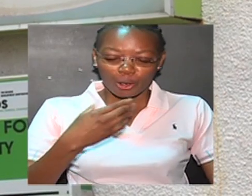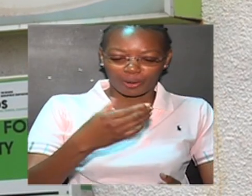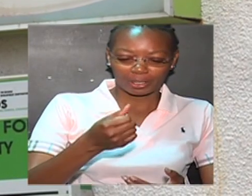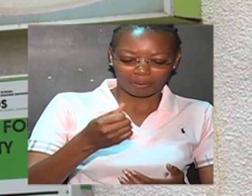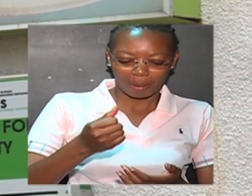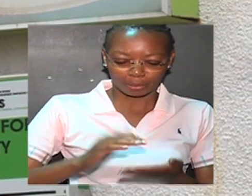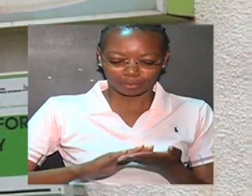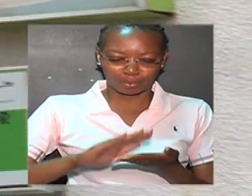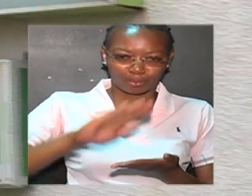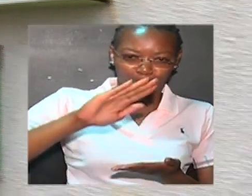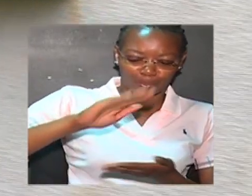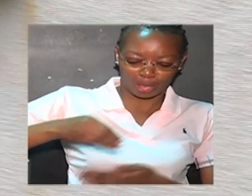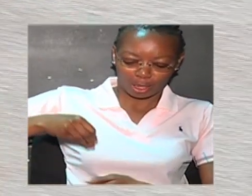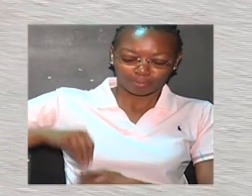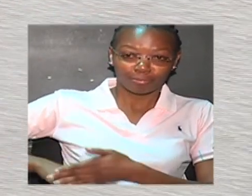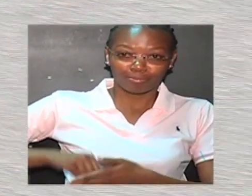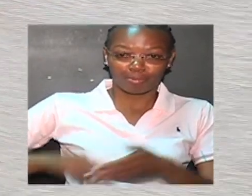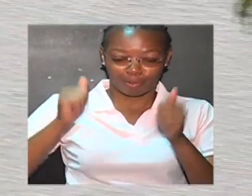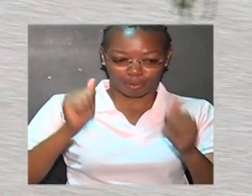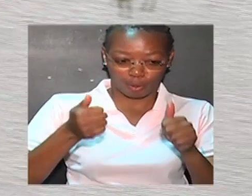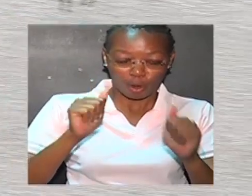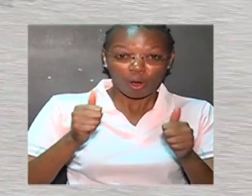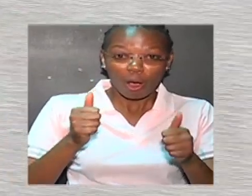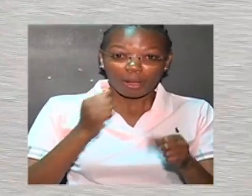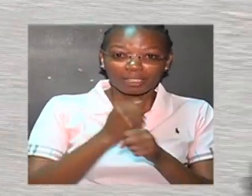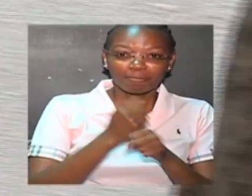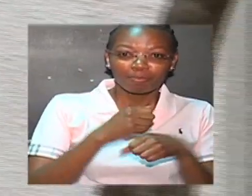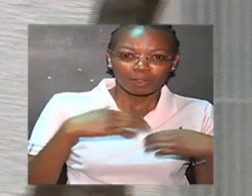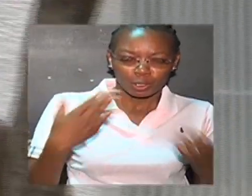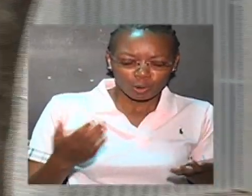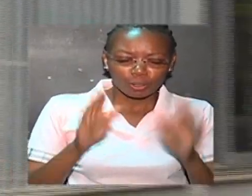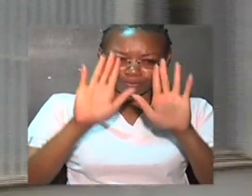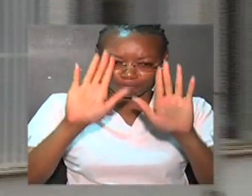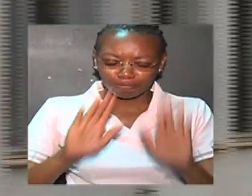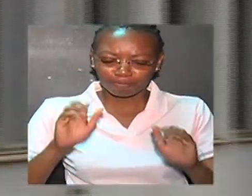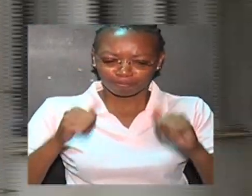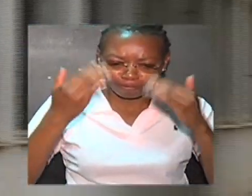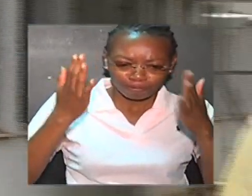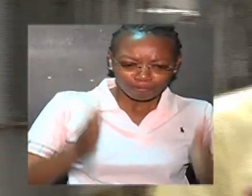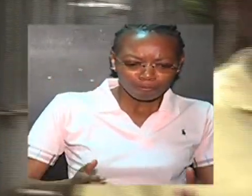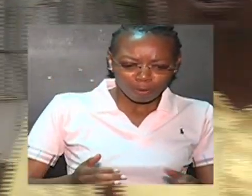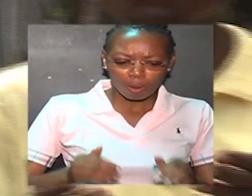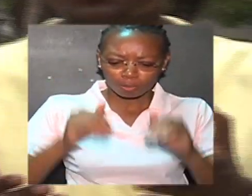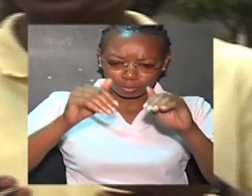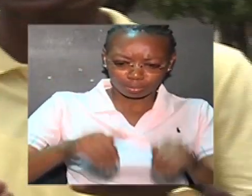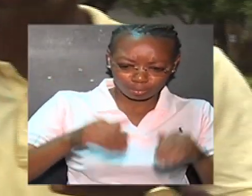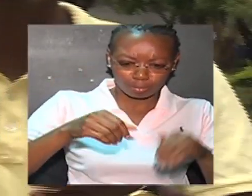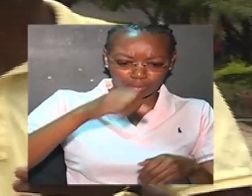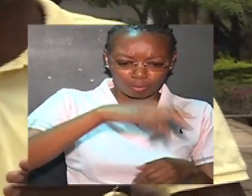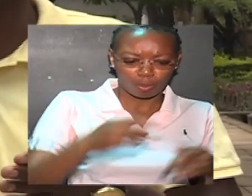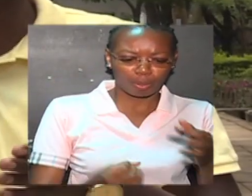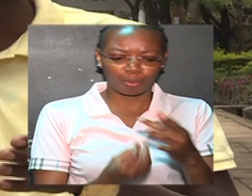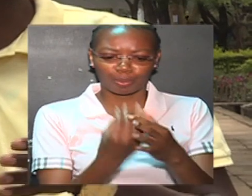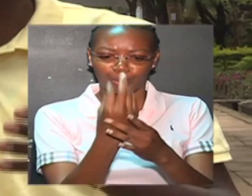Ili kupata fedha tele na manufaa zaidi katika nyanja hii ya kilimo, ni vema iwapo mkulima angezingatia kufanya